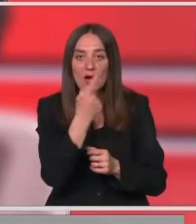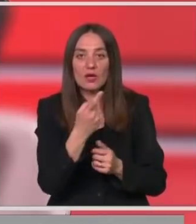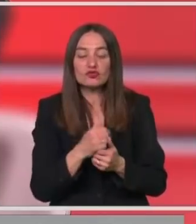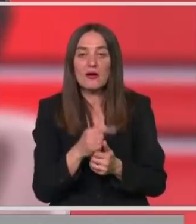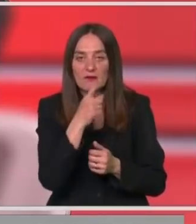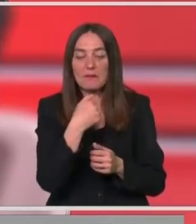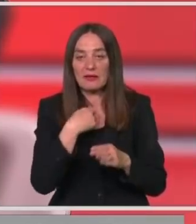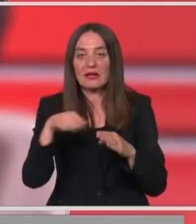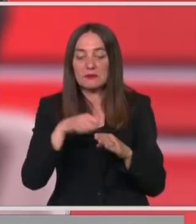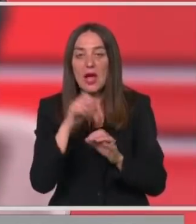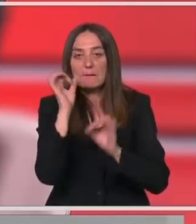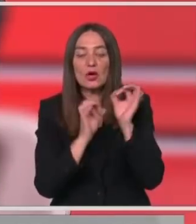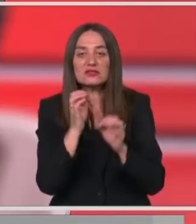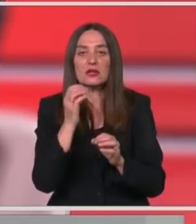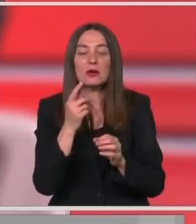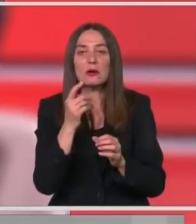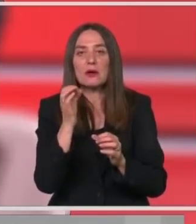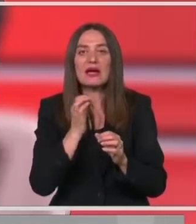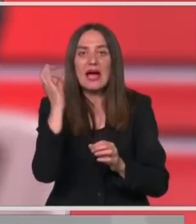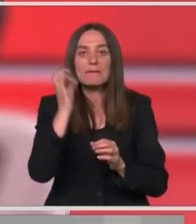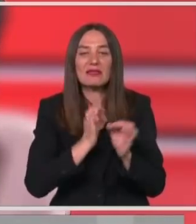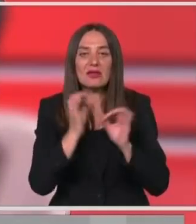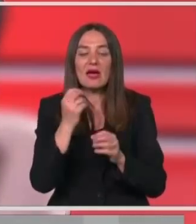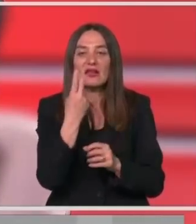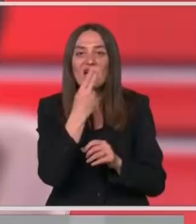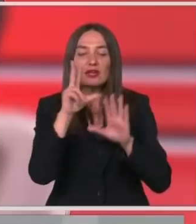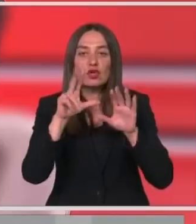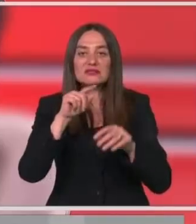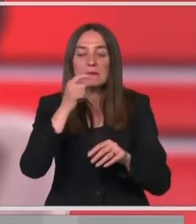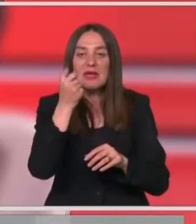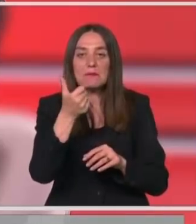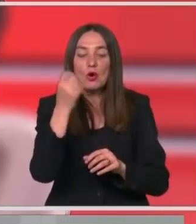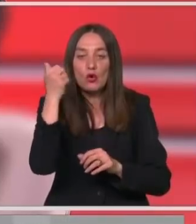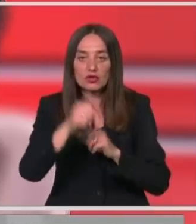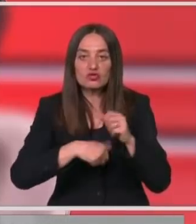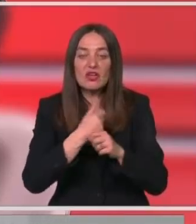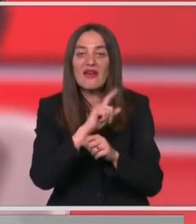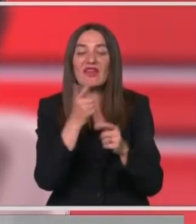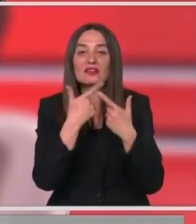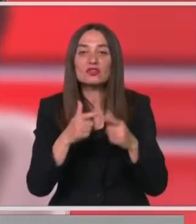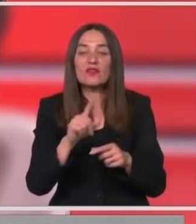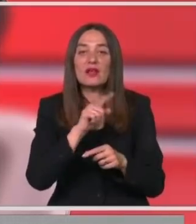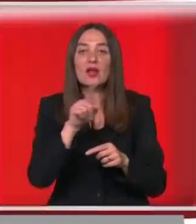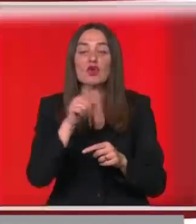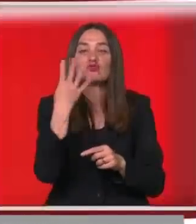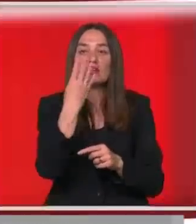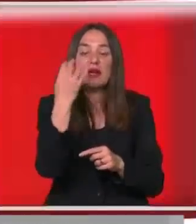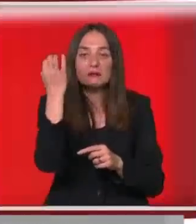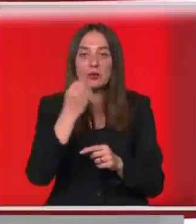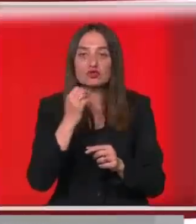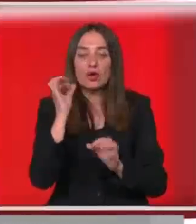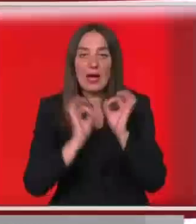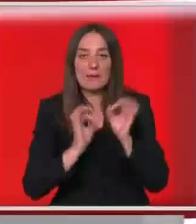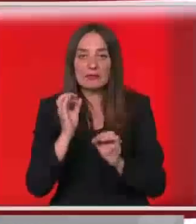a vi me ispravite, prosečna kamata negde oko 28,5% godišnje, a na nedozvoljeni ide i do 40. E sad, postoji